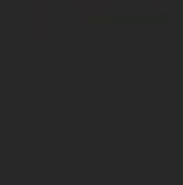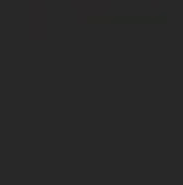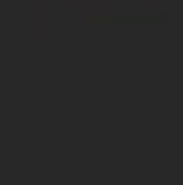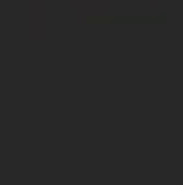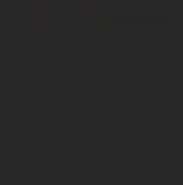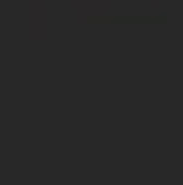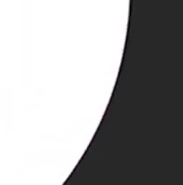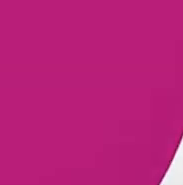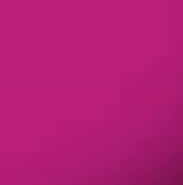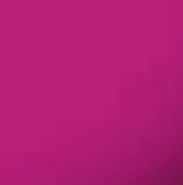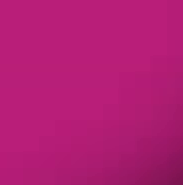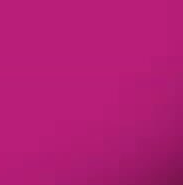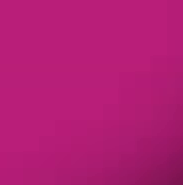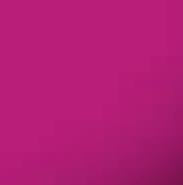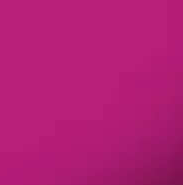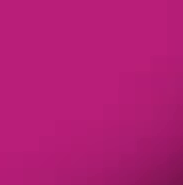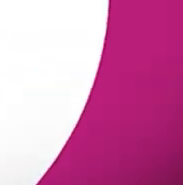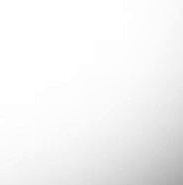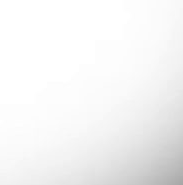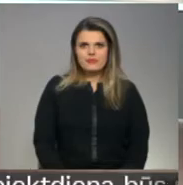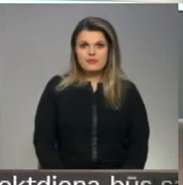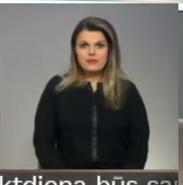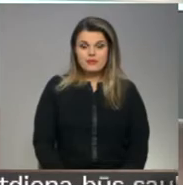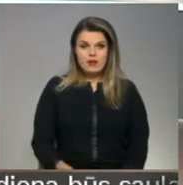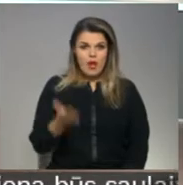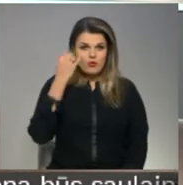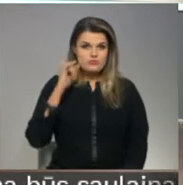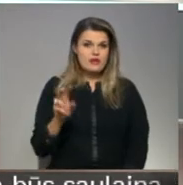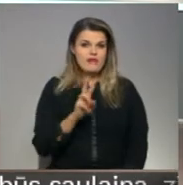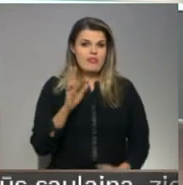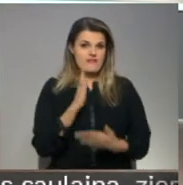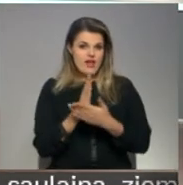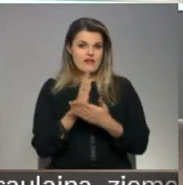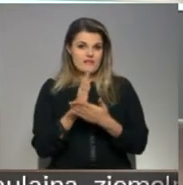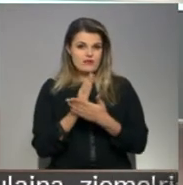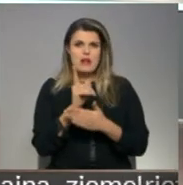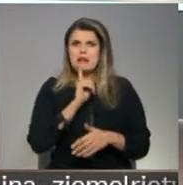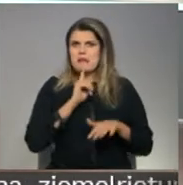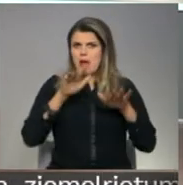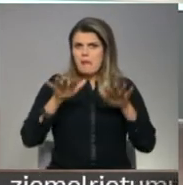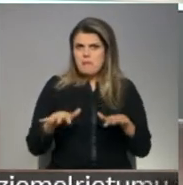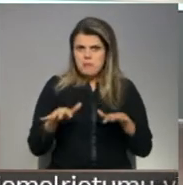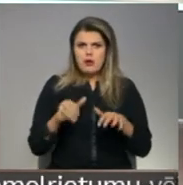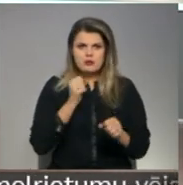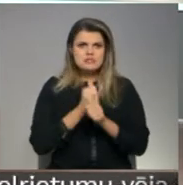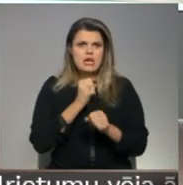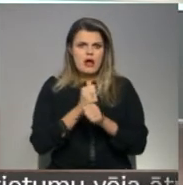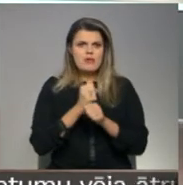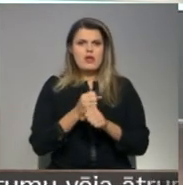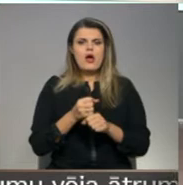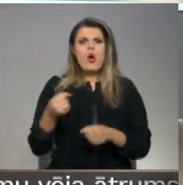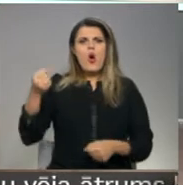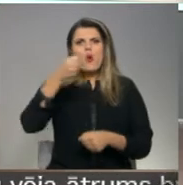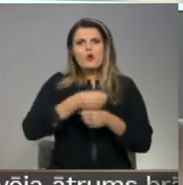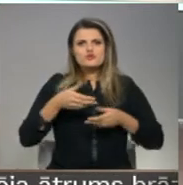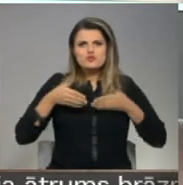Re! Viss ēters ir te! Kopš janvāra vidus Liepājā nepārtraukt darba režīmā notiek ostas